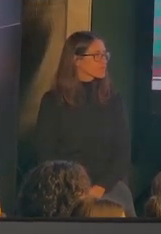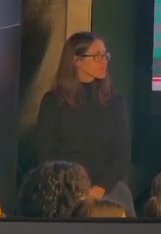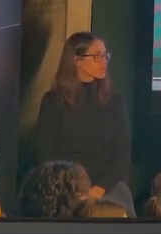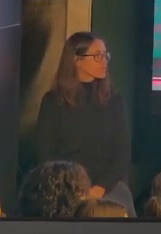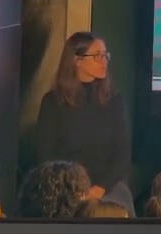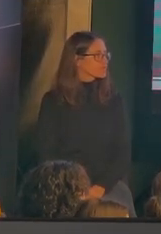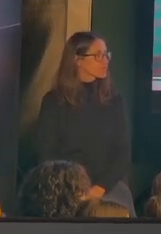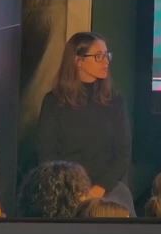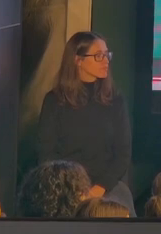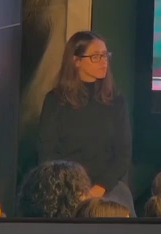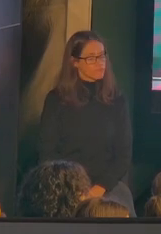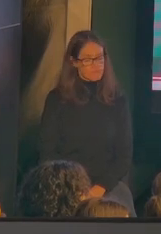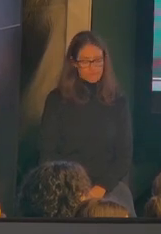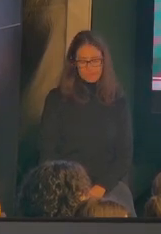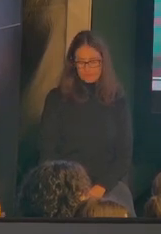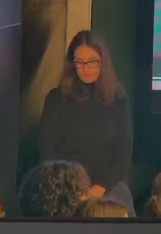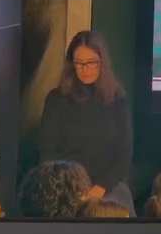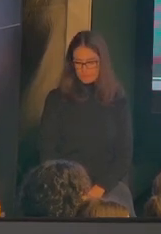Perfecte.